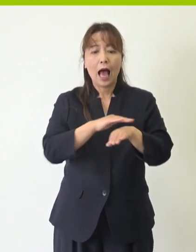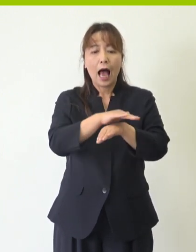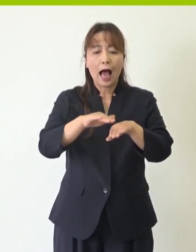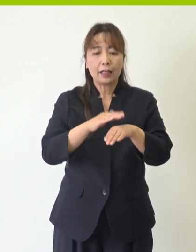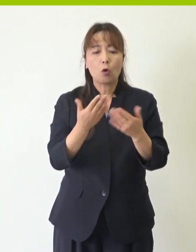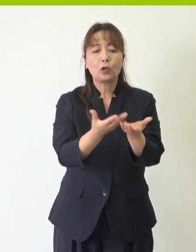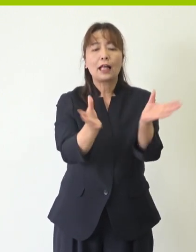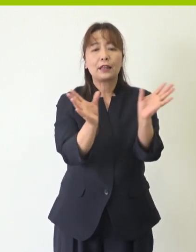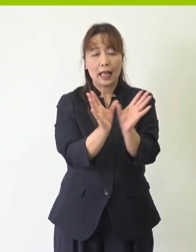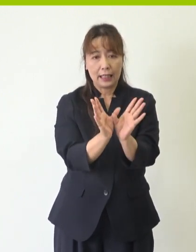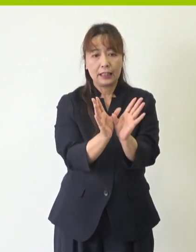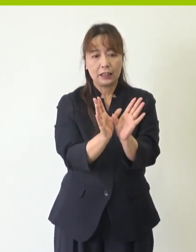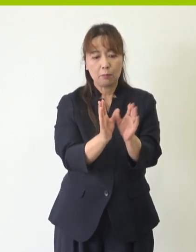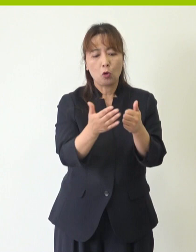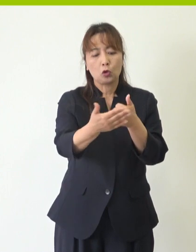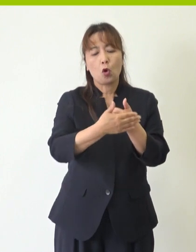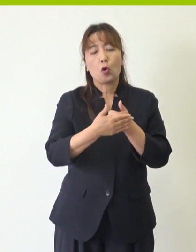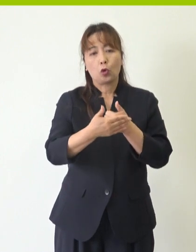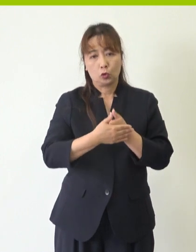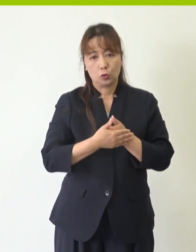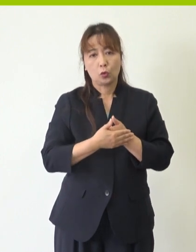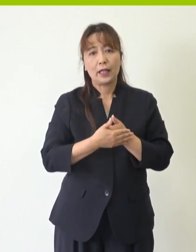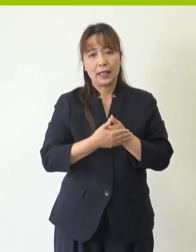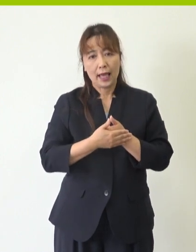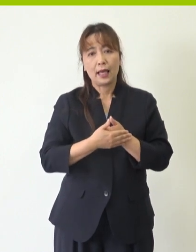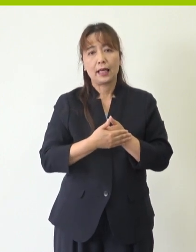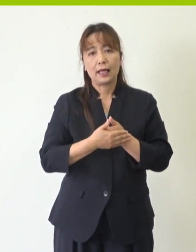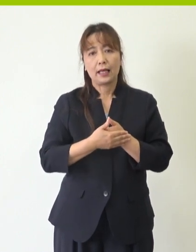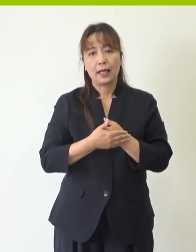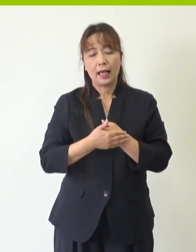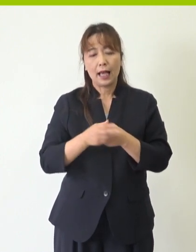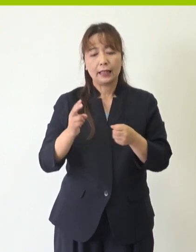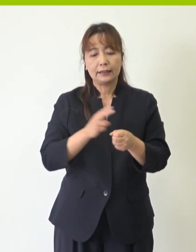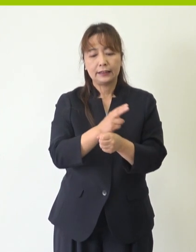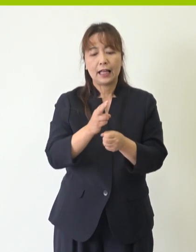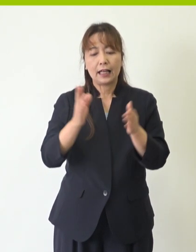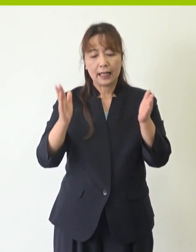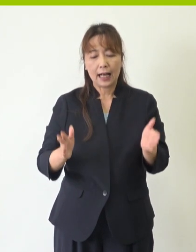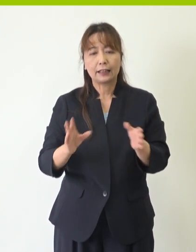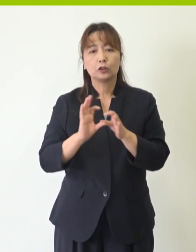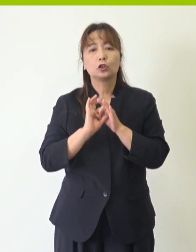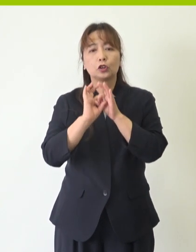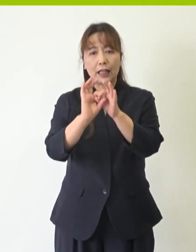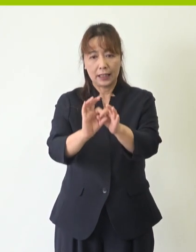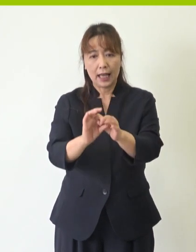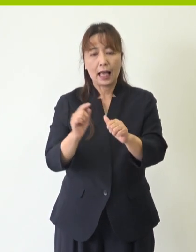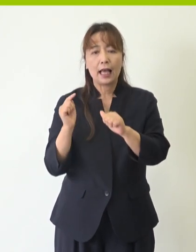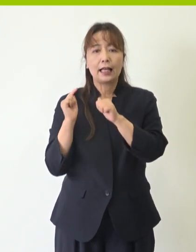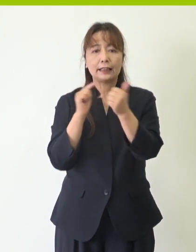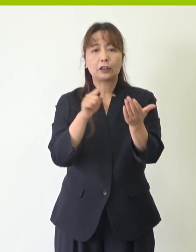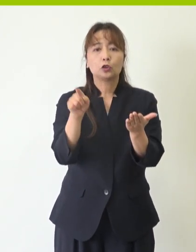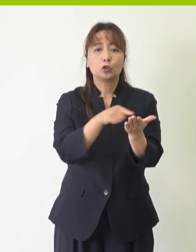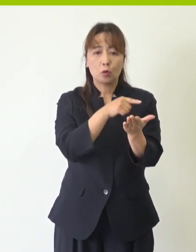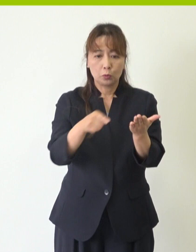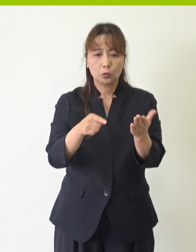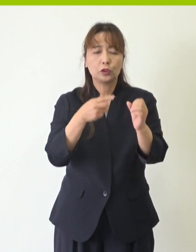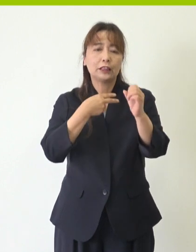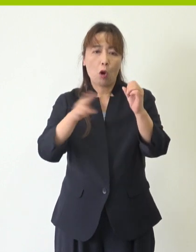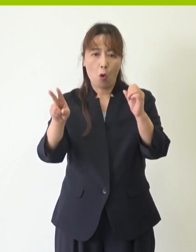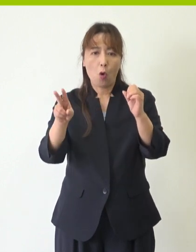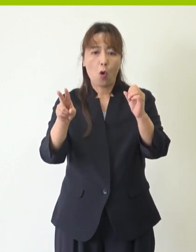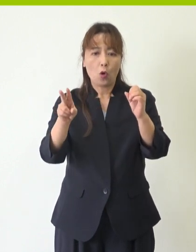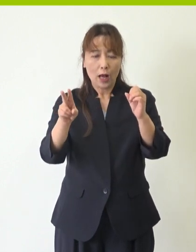方々のご協力をいただきながらですねこの年続けて去っ処分をゼロにできたということは大きな実績であると